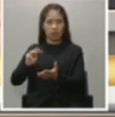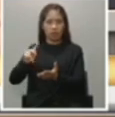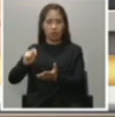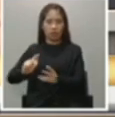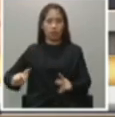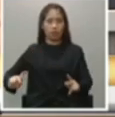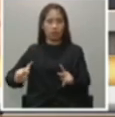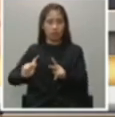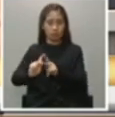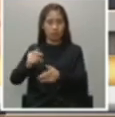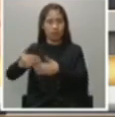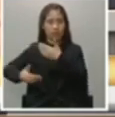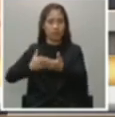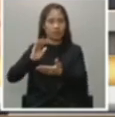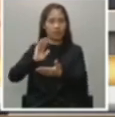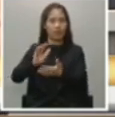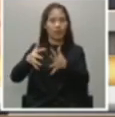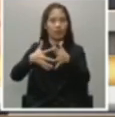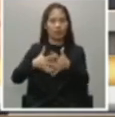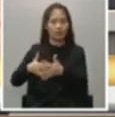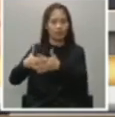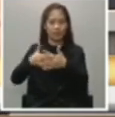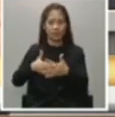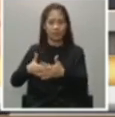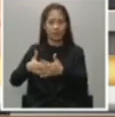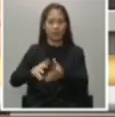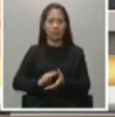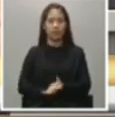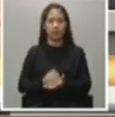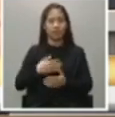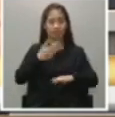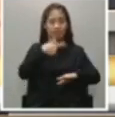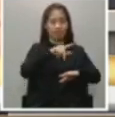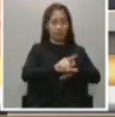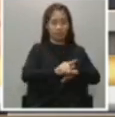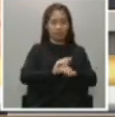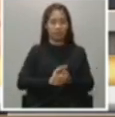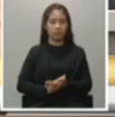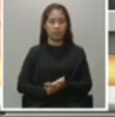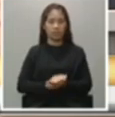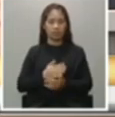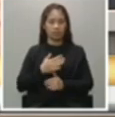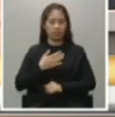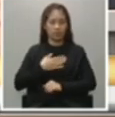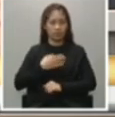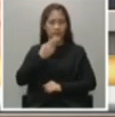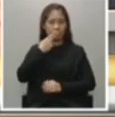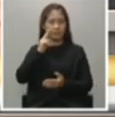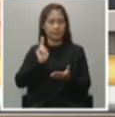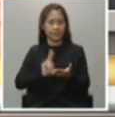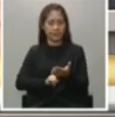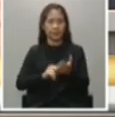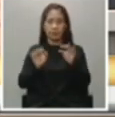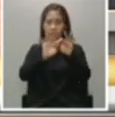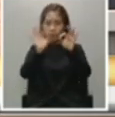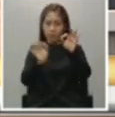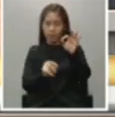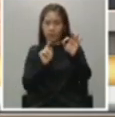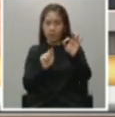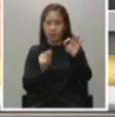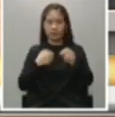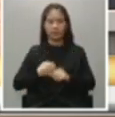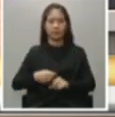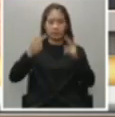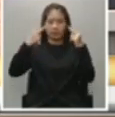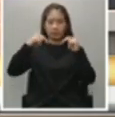ของสหรัฐอเมริกาท่านประธานที่เคารพคะจากหนังสือข้างต้นค่ะนอกจากพลเอกประ